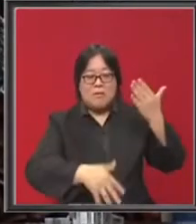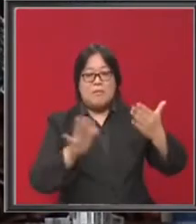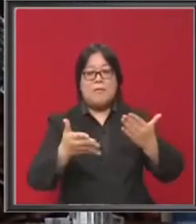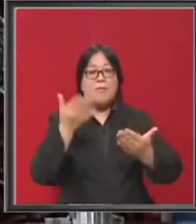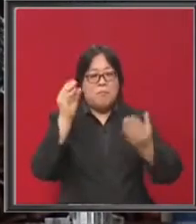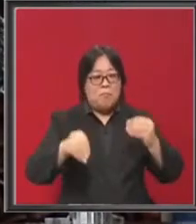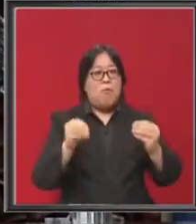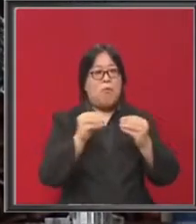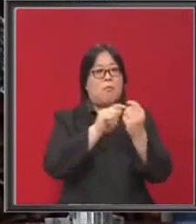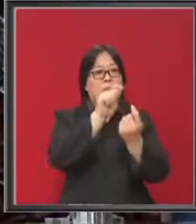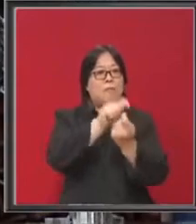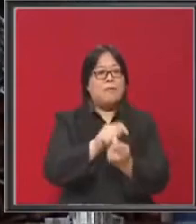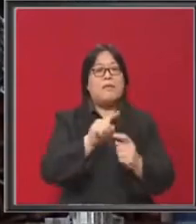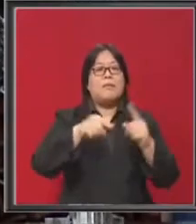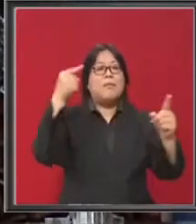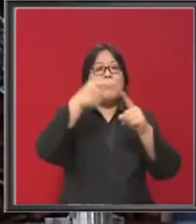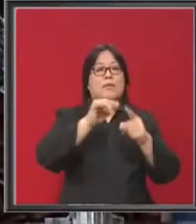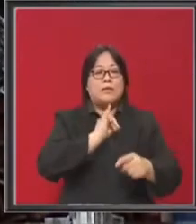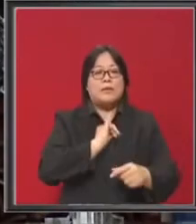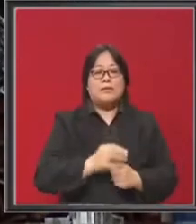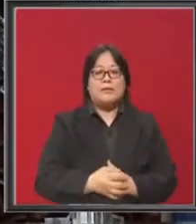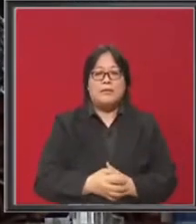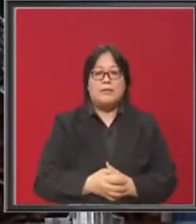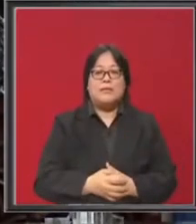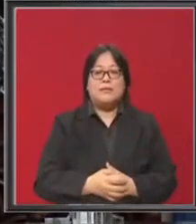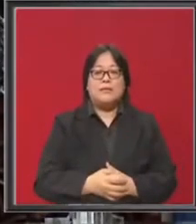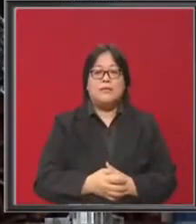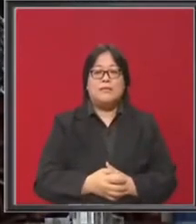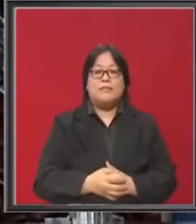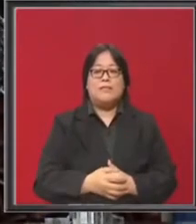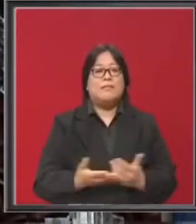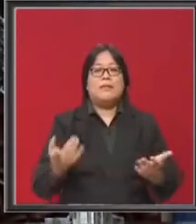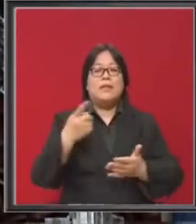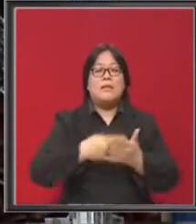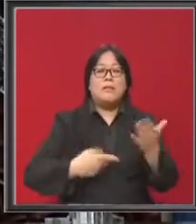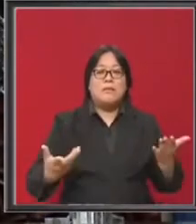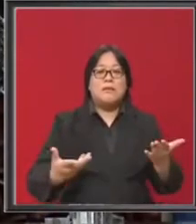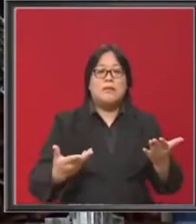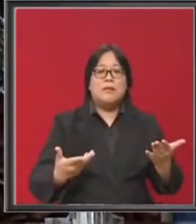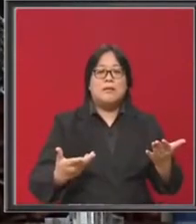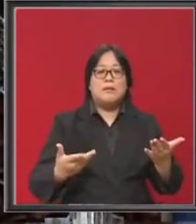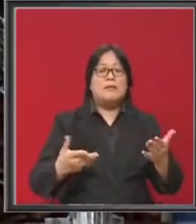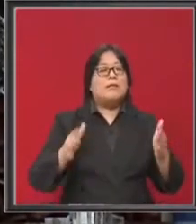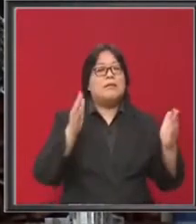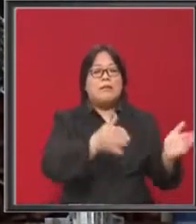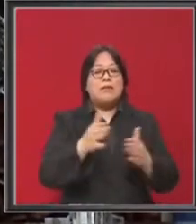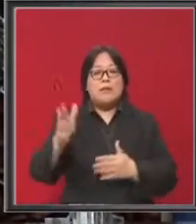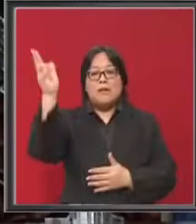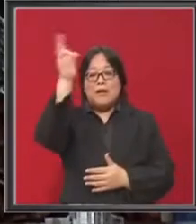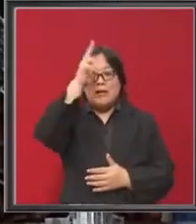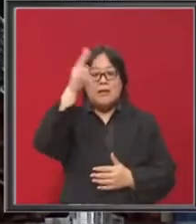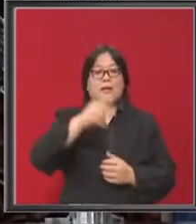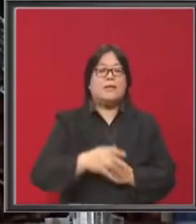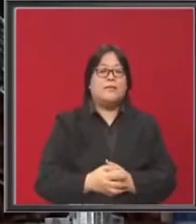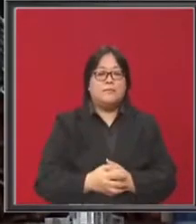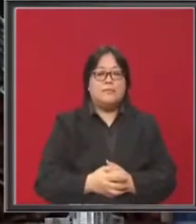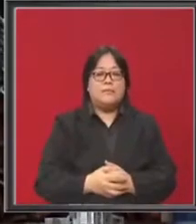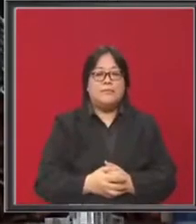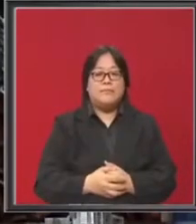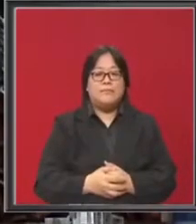spesifik yang dimaksudkan tapi Ponsel adalah eh Apakah ada dalam rancangan kerajaan